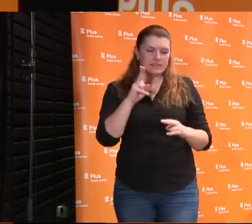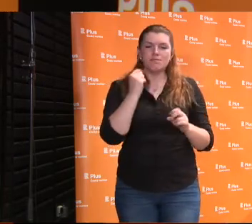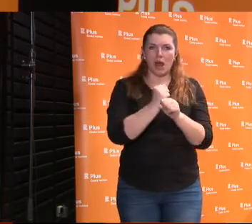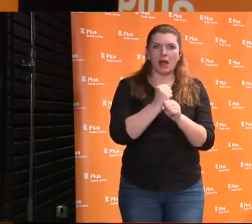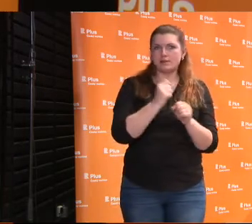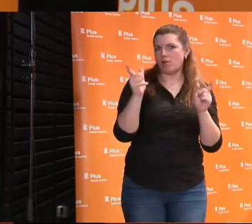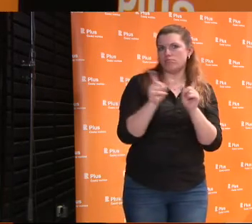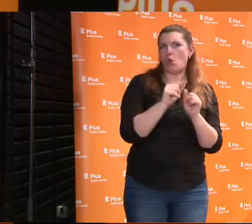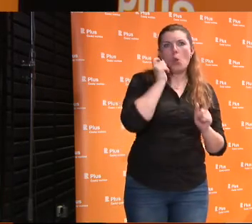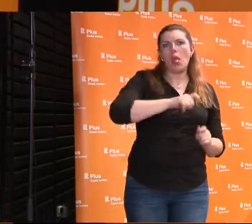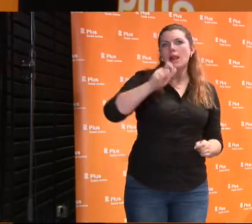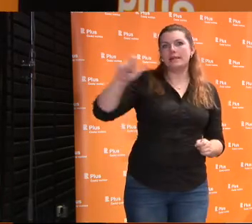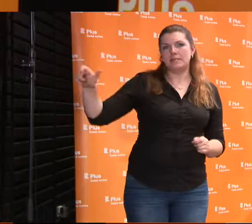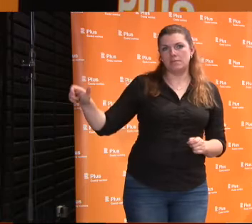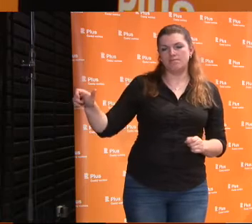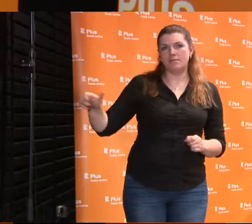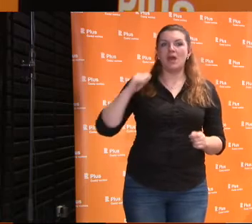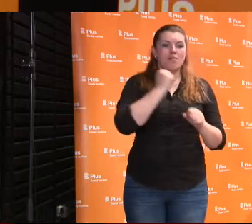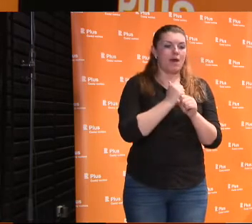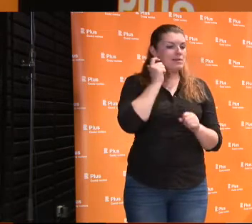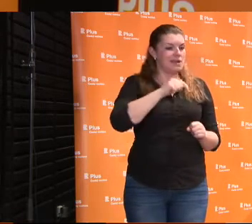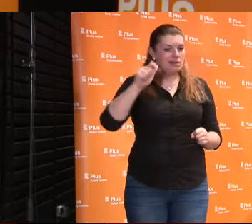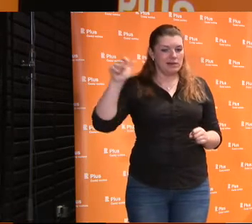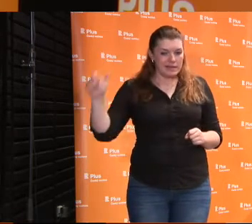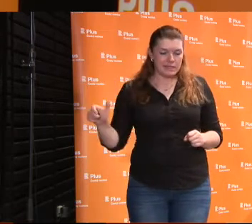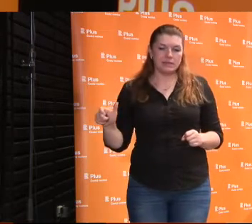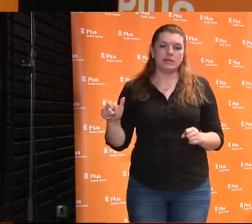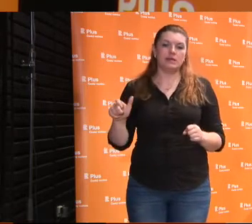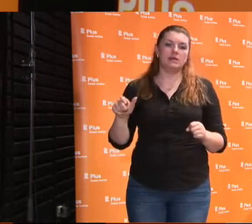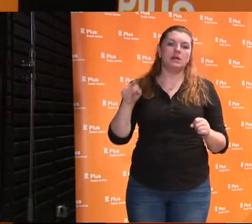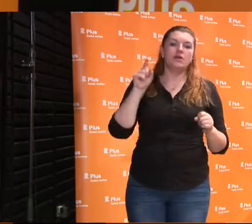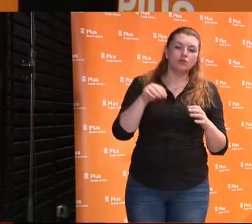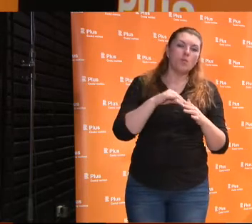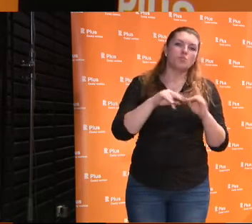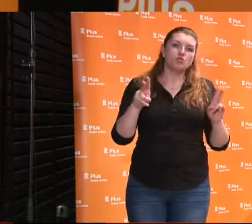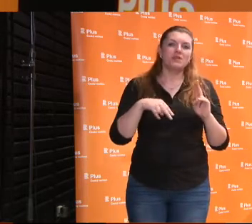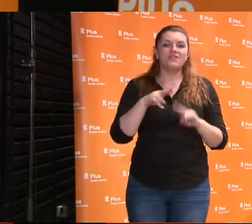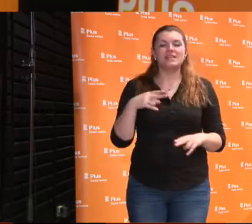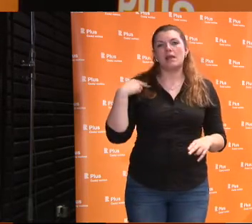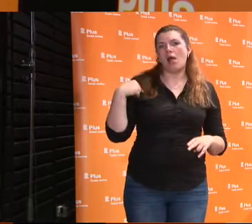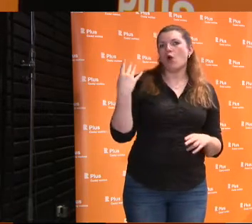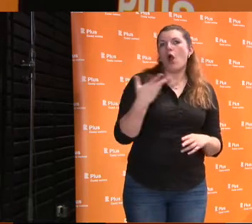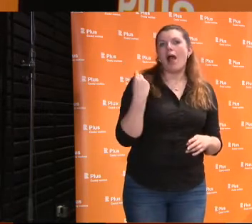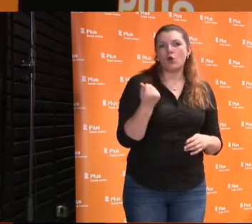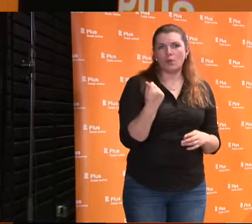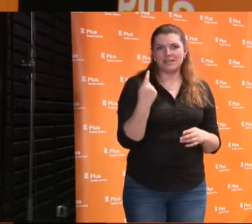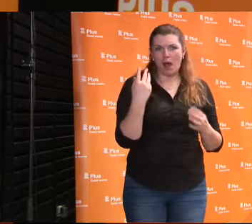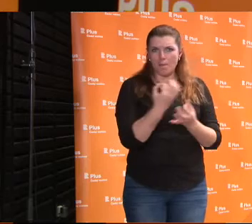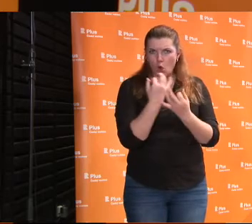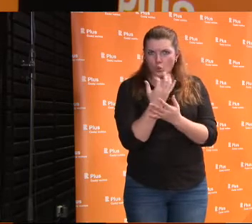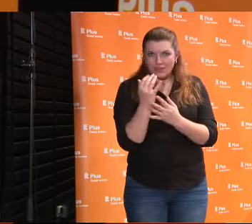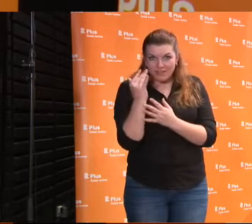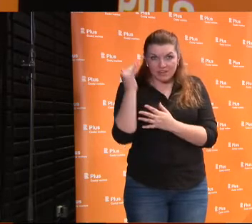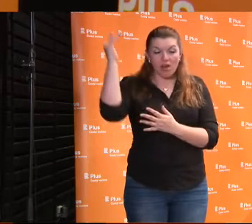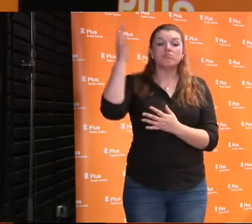jakákoliv práce s lidmi, která může být na základě, řekněme, vyšší ekonomické produktivity uspokojována tím, pokud dojde k tomu, že